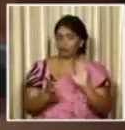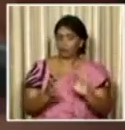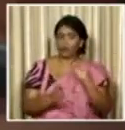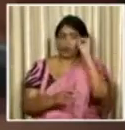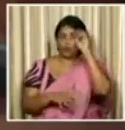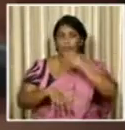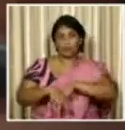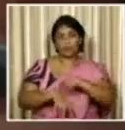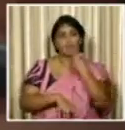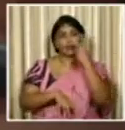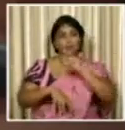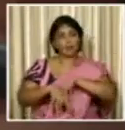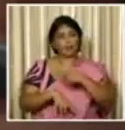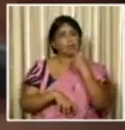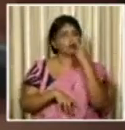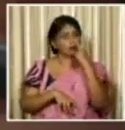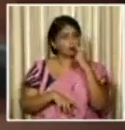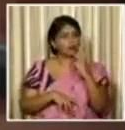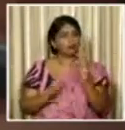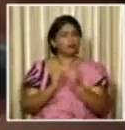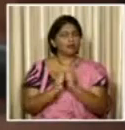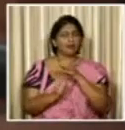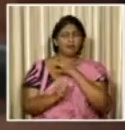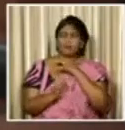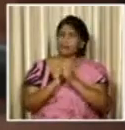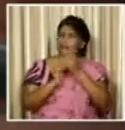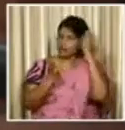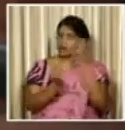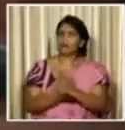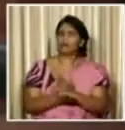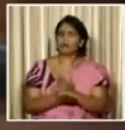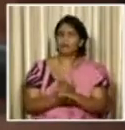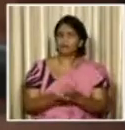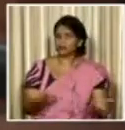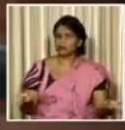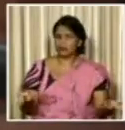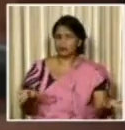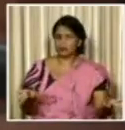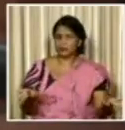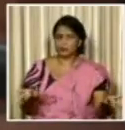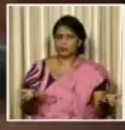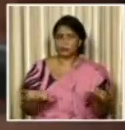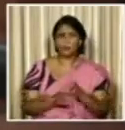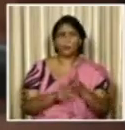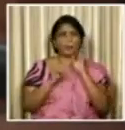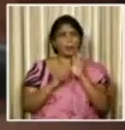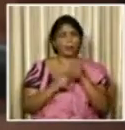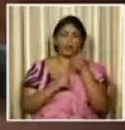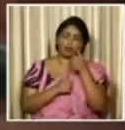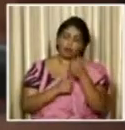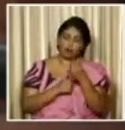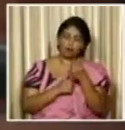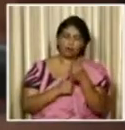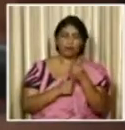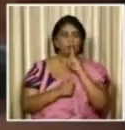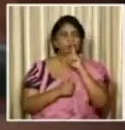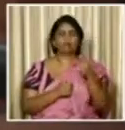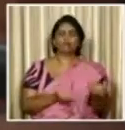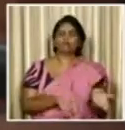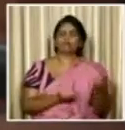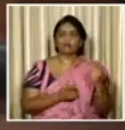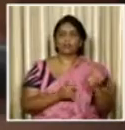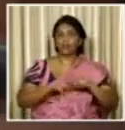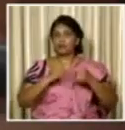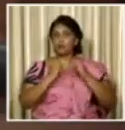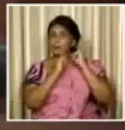පෑය දෙකමාර කරන මේ විගඩම නතර විය යුතු නැද්ද මේ පාර්ලිමේන්තු ඒක හොඳ වෙන්නත් කතානායකයේ වරයාගේ